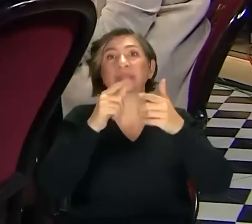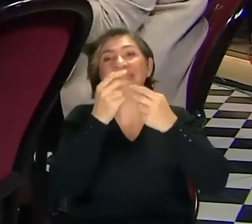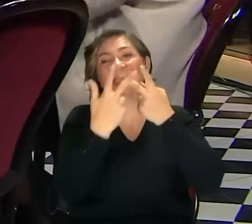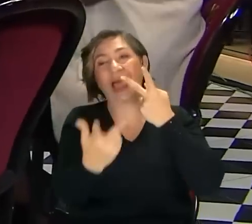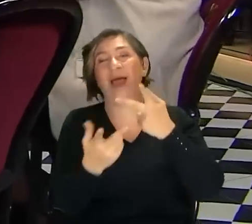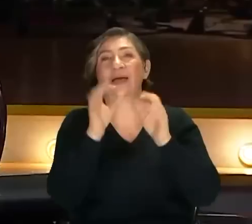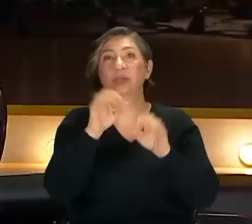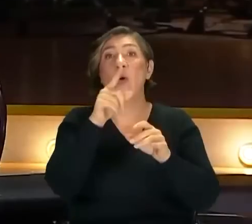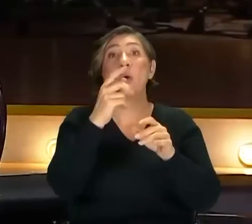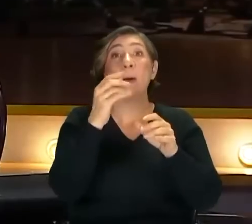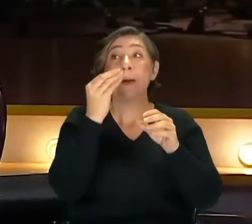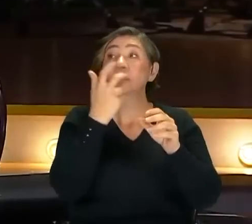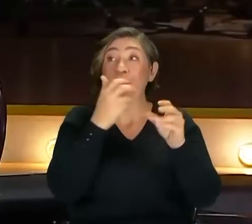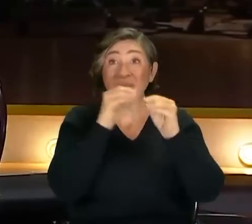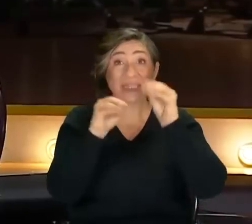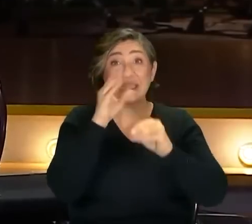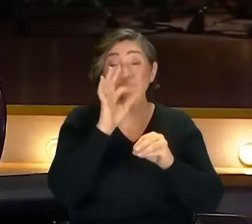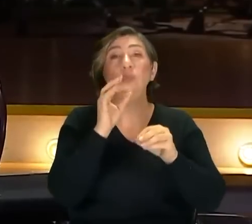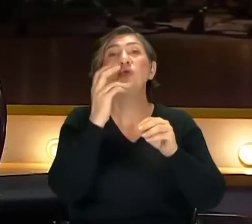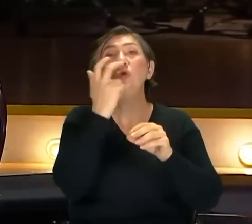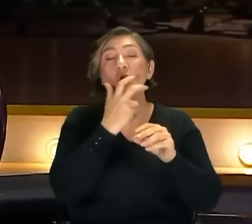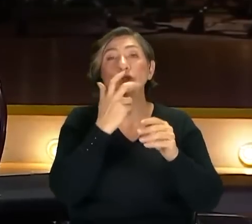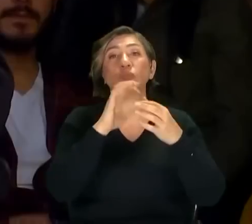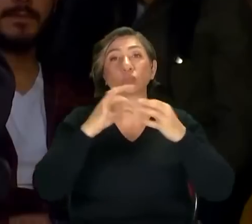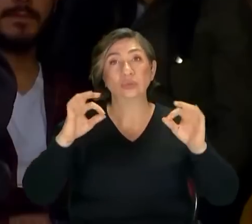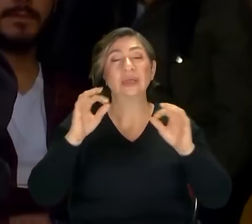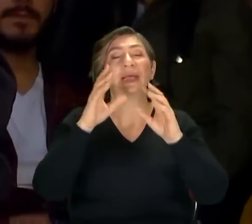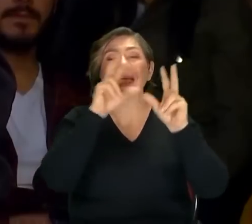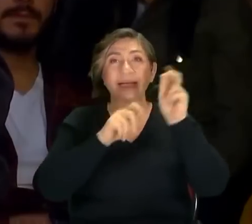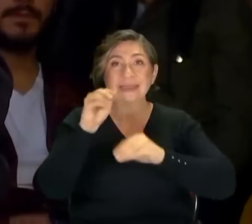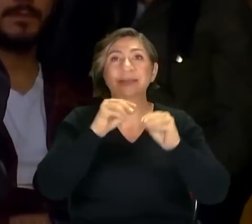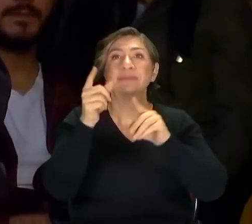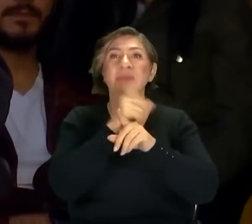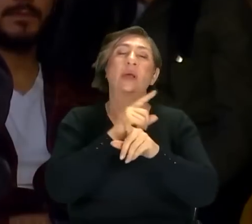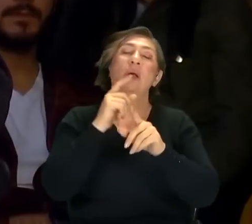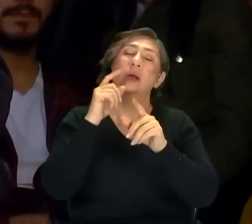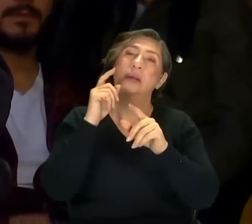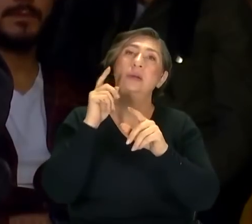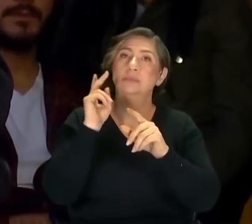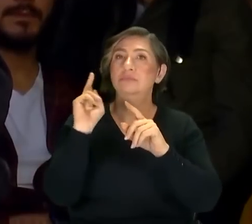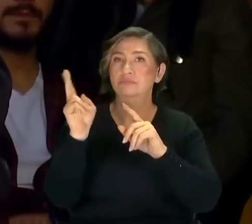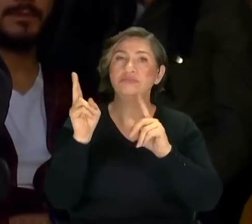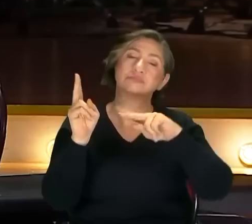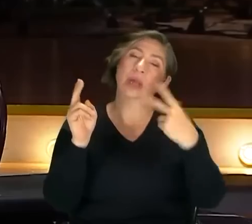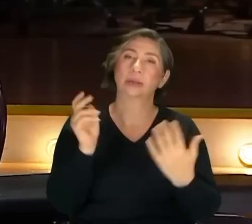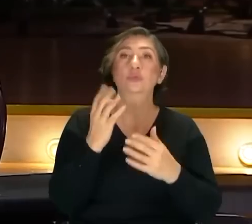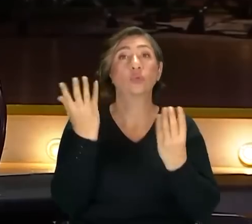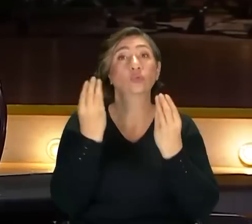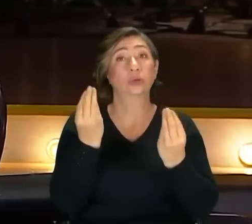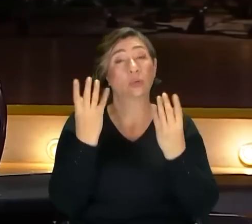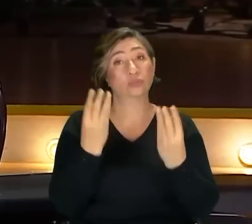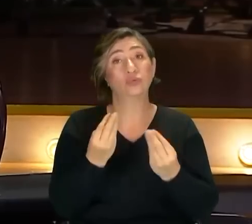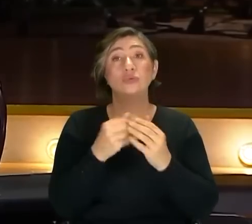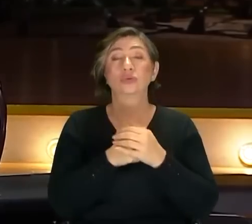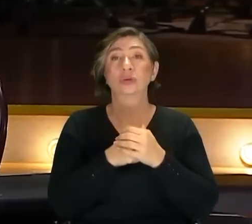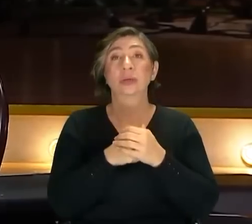peki bestesi geldi. Ozan'ın mı yoksa? Yok, beste söz müzik Tuğrul'un. Aranje olarak sadece Ozan'ın. Aranjesi evet. Ama çok güzel. Teşekkür çok...